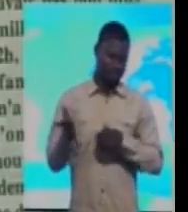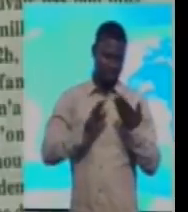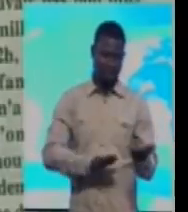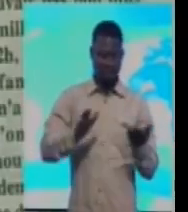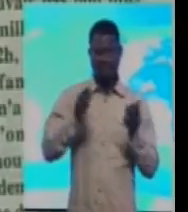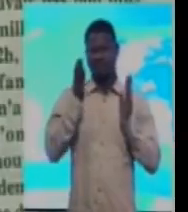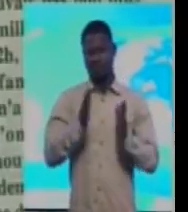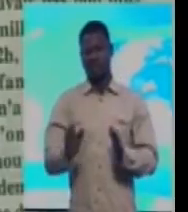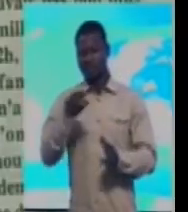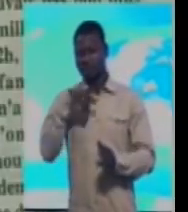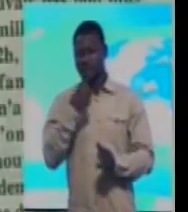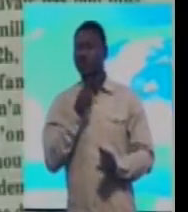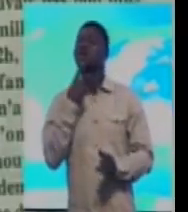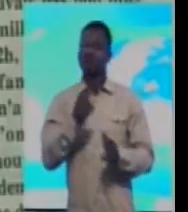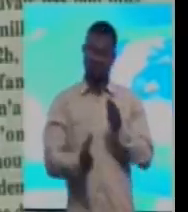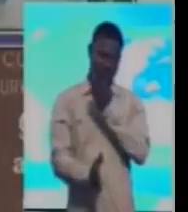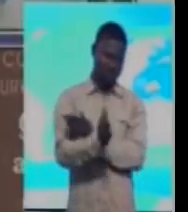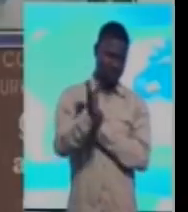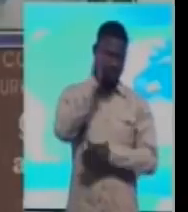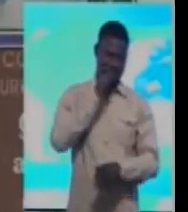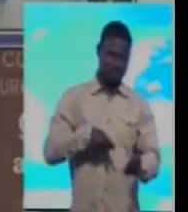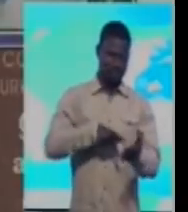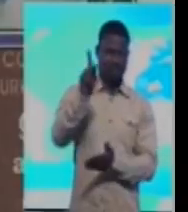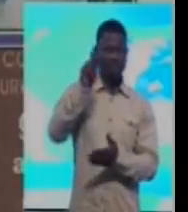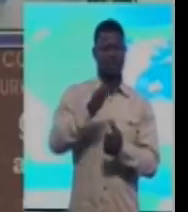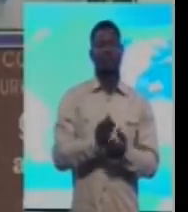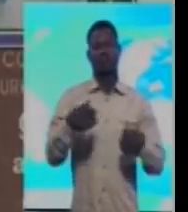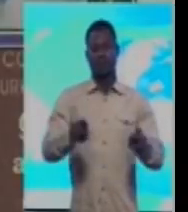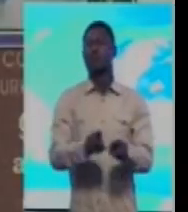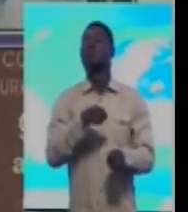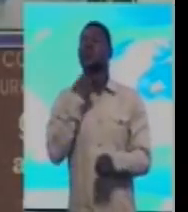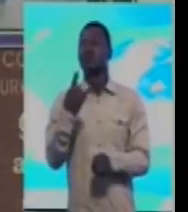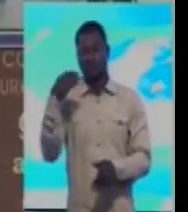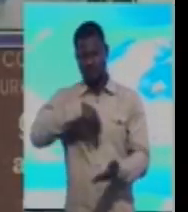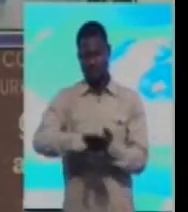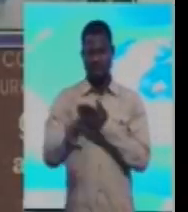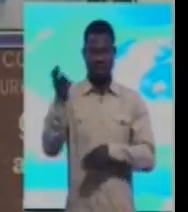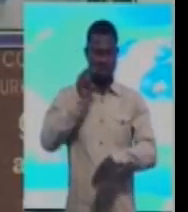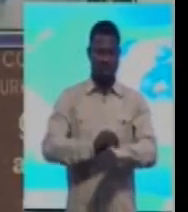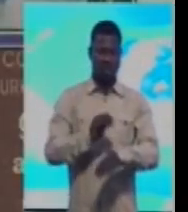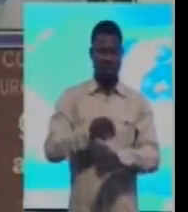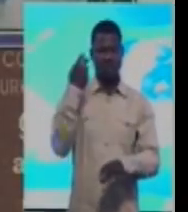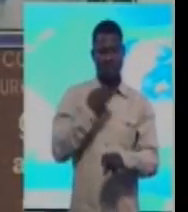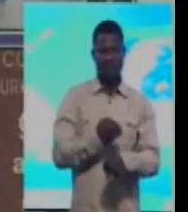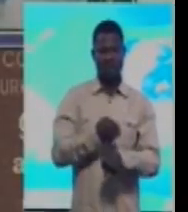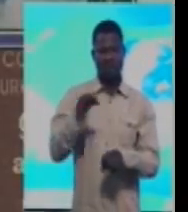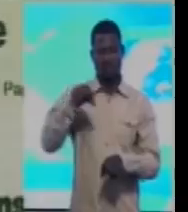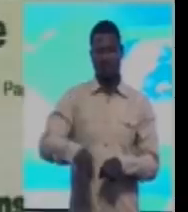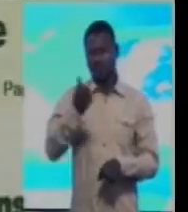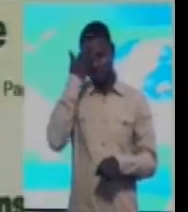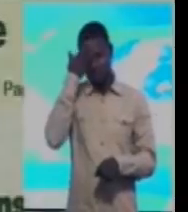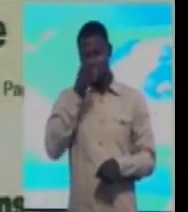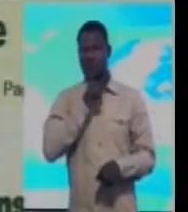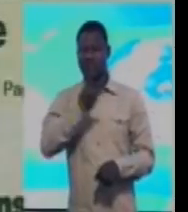ces circonstances douloureuses. Et comme le dit un adage, c'est dans les moments difficiles que l'on reconnaît ses vrais amis.